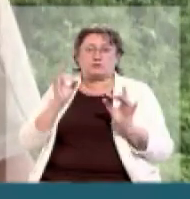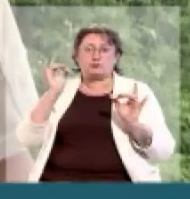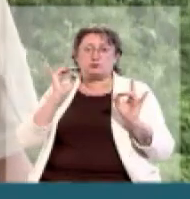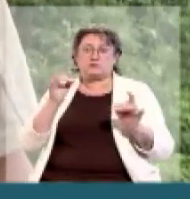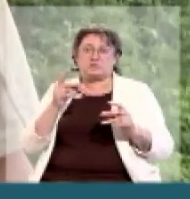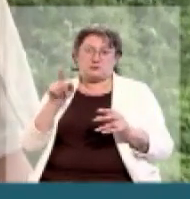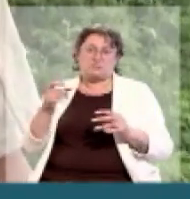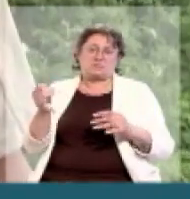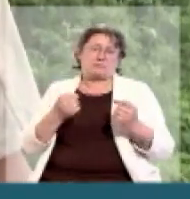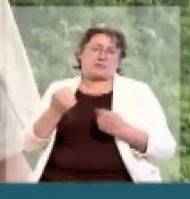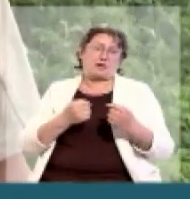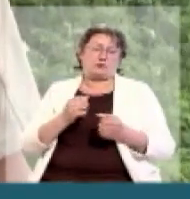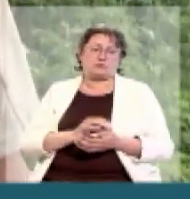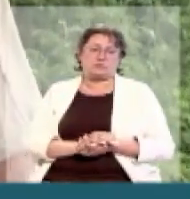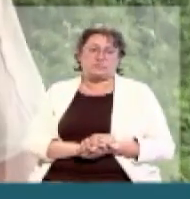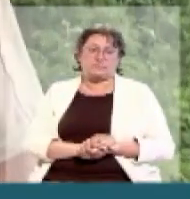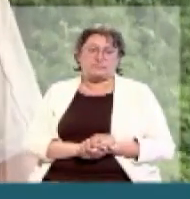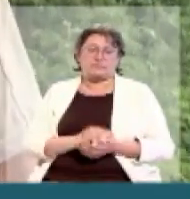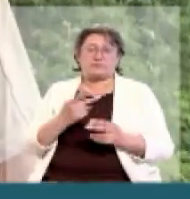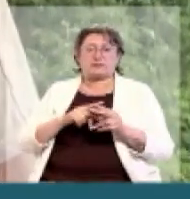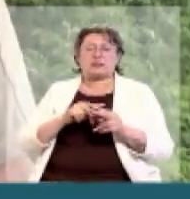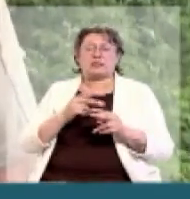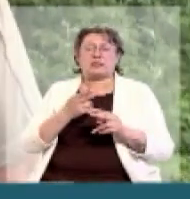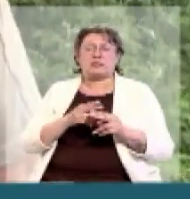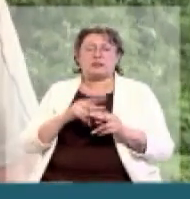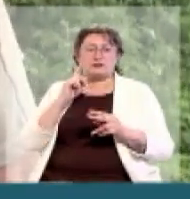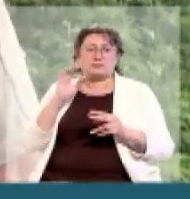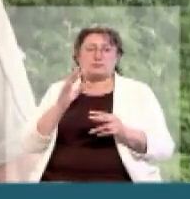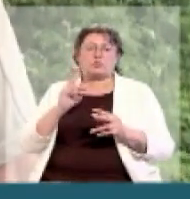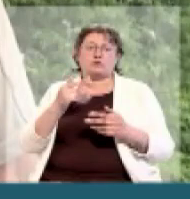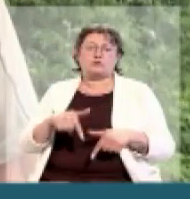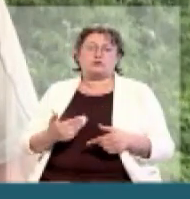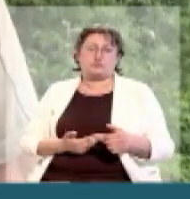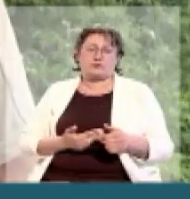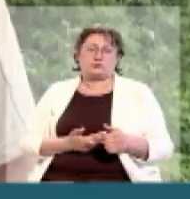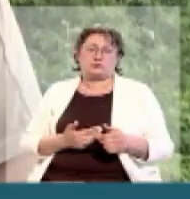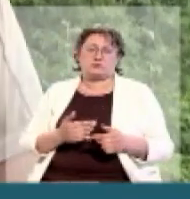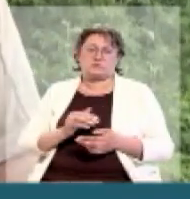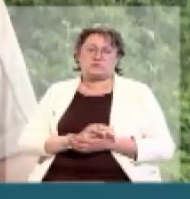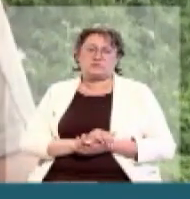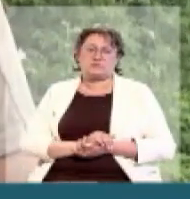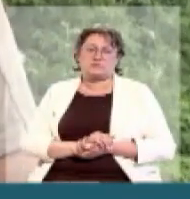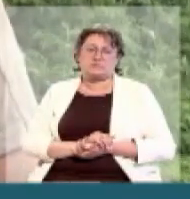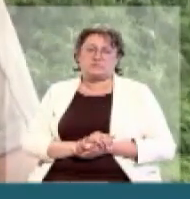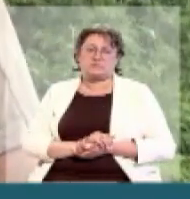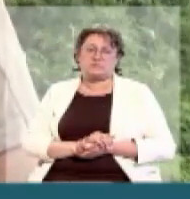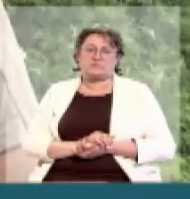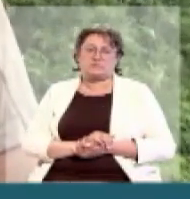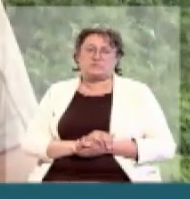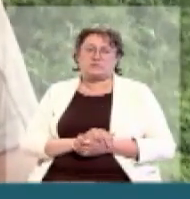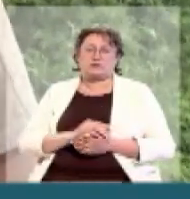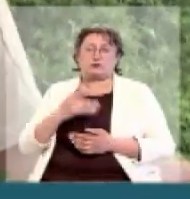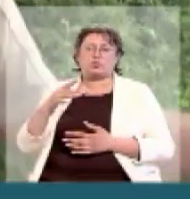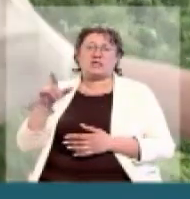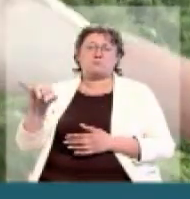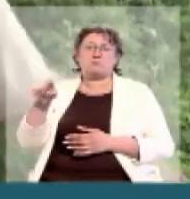тудит, поэтому они там и бегают. Но это в основном наши, кто проживает, у них они тепловоз